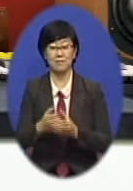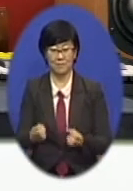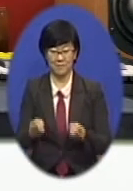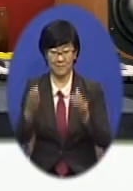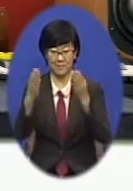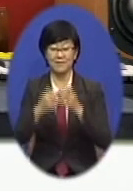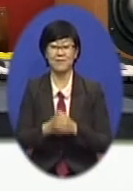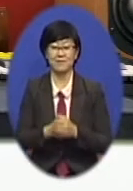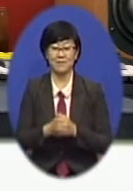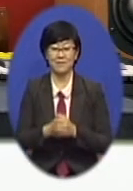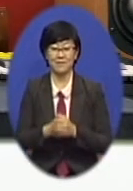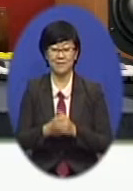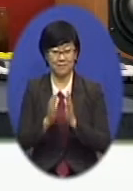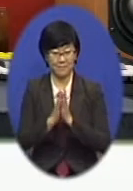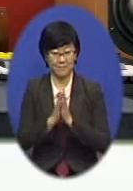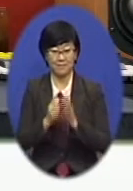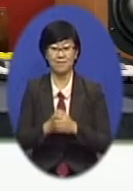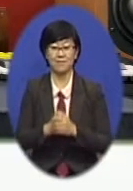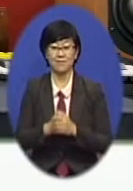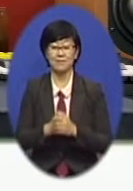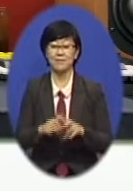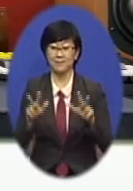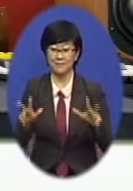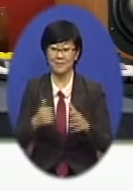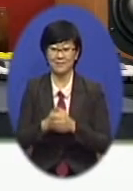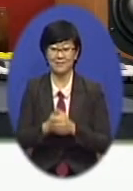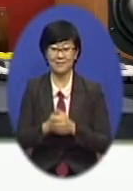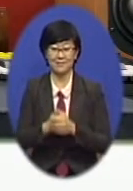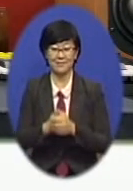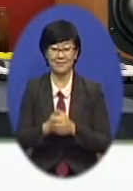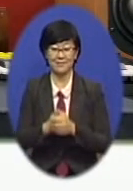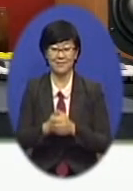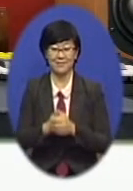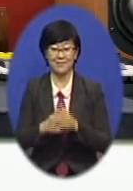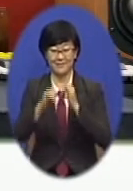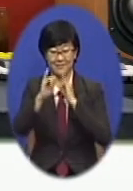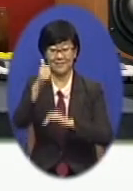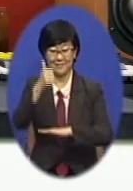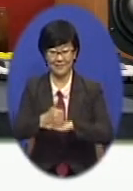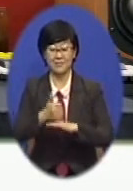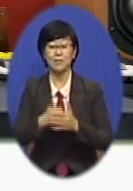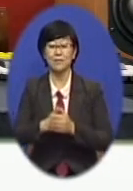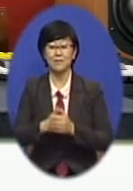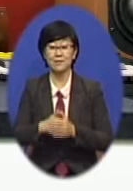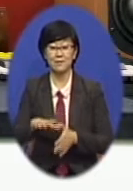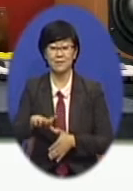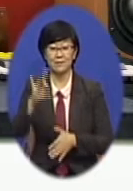010-6106번 축하드립니다. 아, 이제 먼저 우리가 또 이제 시상해야죠.